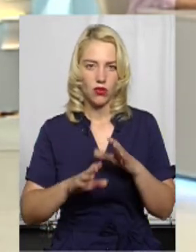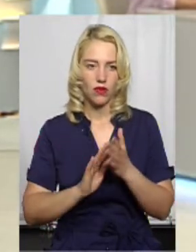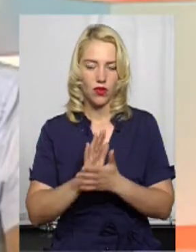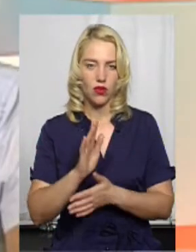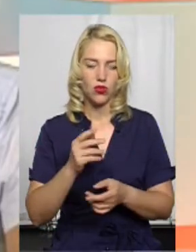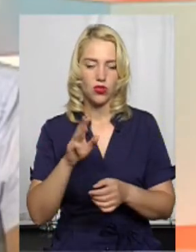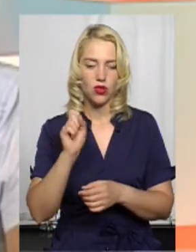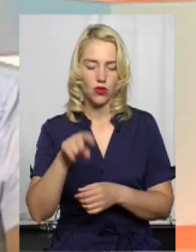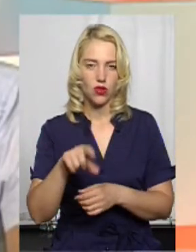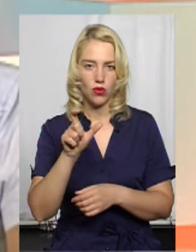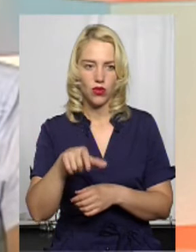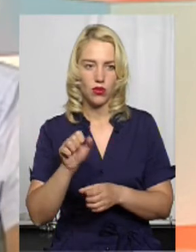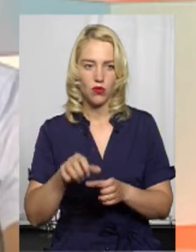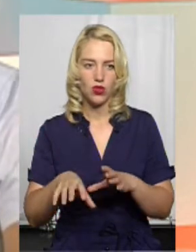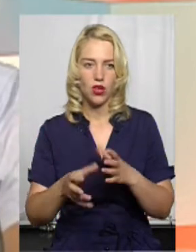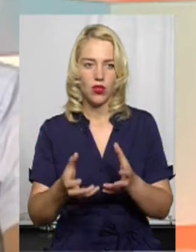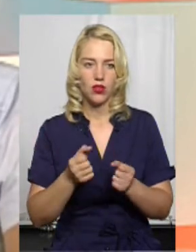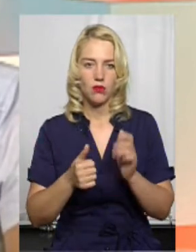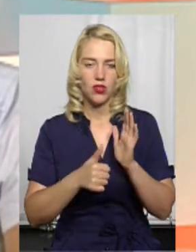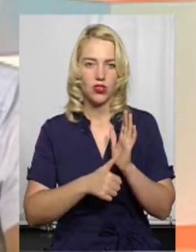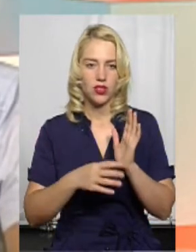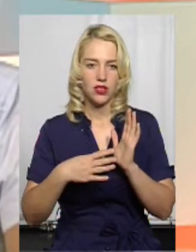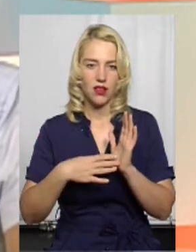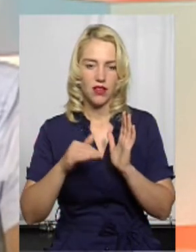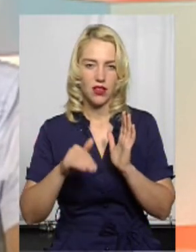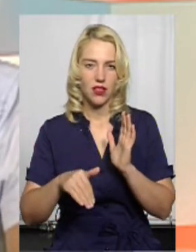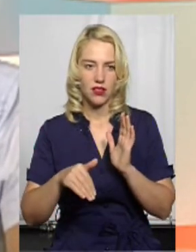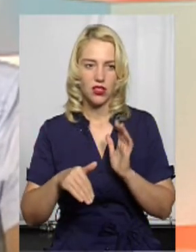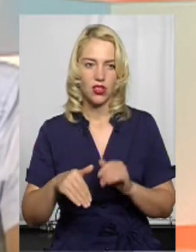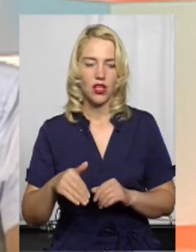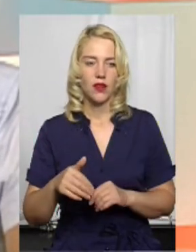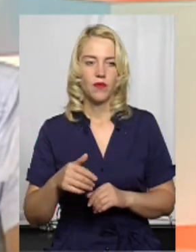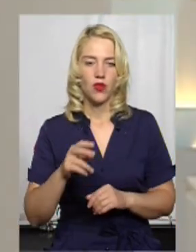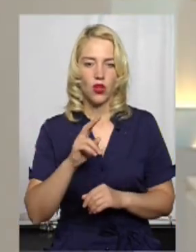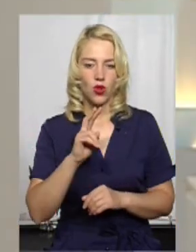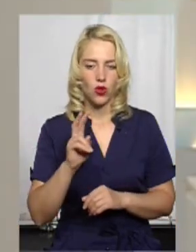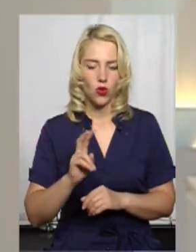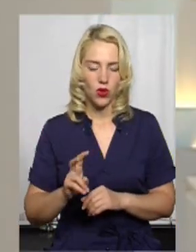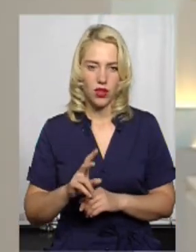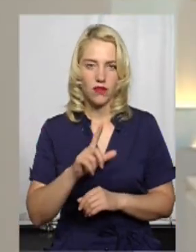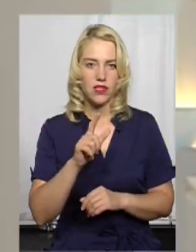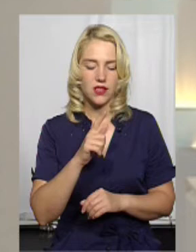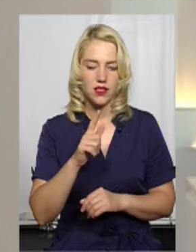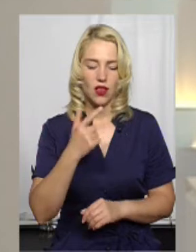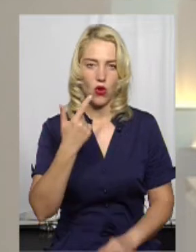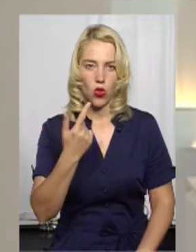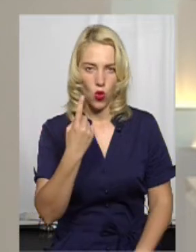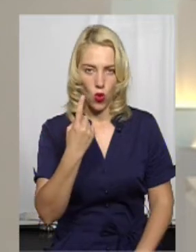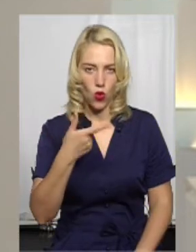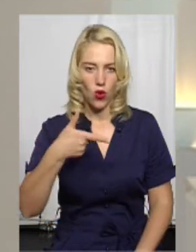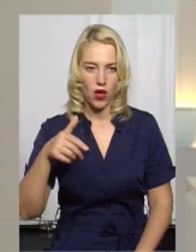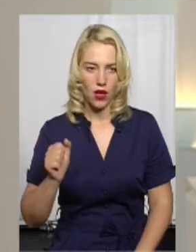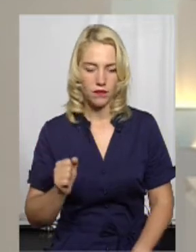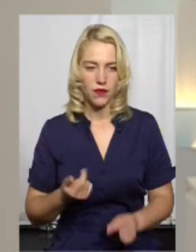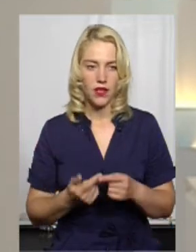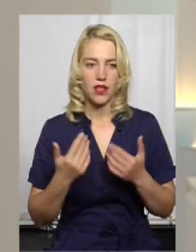тоді людина може отримувати своїх 6-9 тисяч доларів з одного гектара. Пане Ігорю, відколи ви взяли за фундук